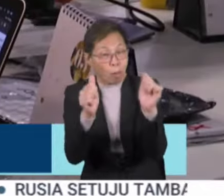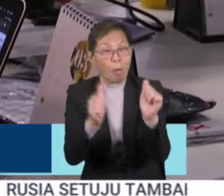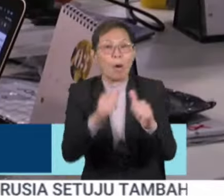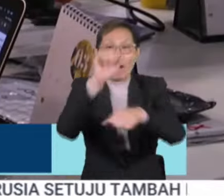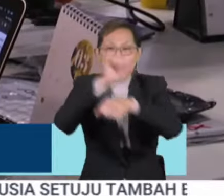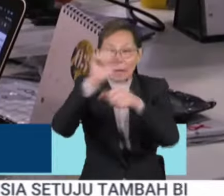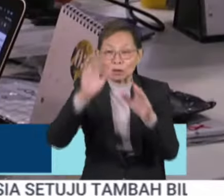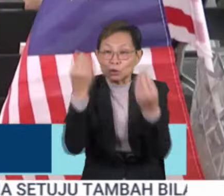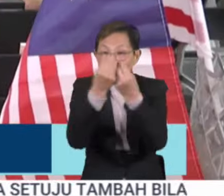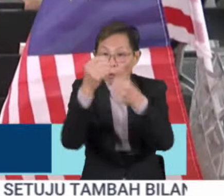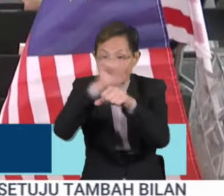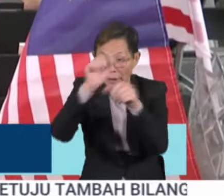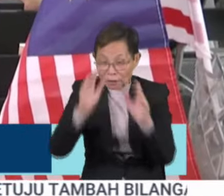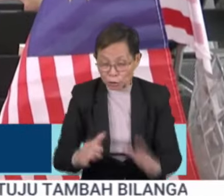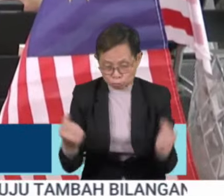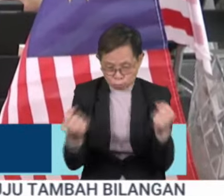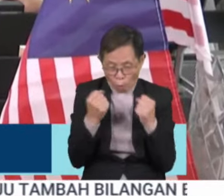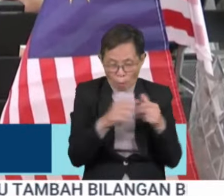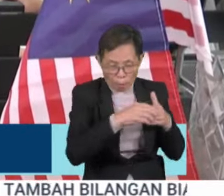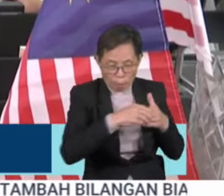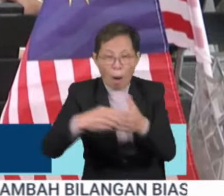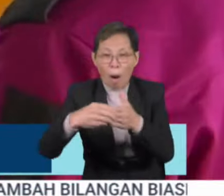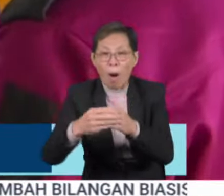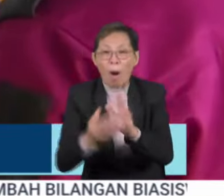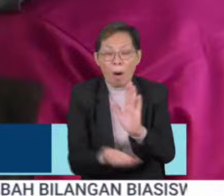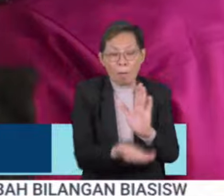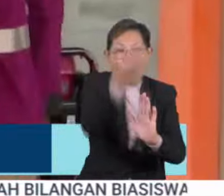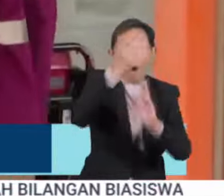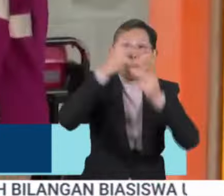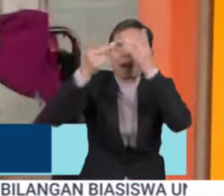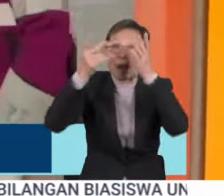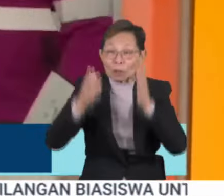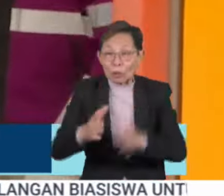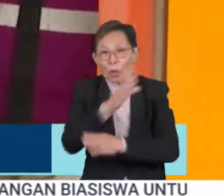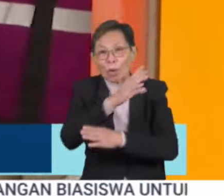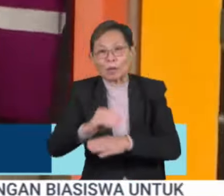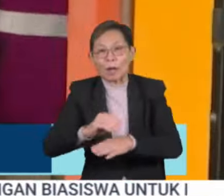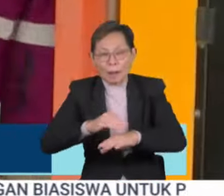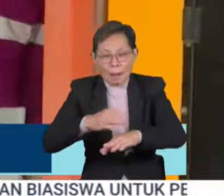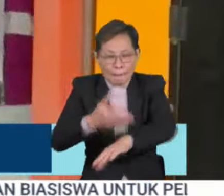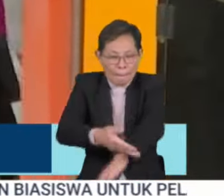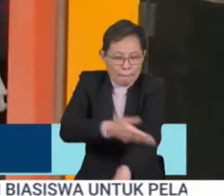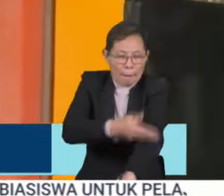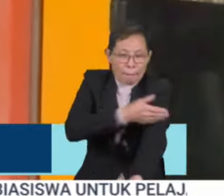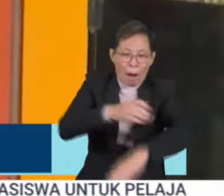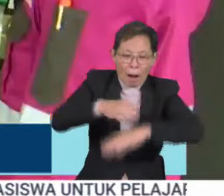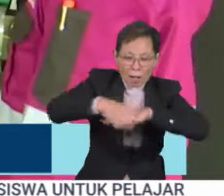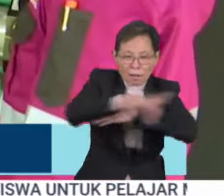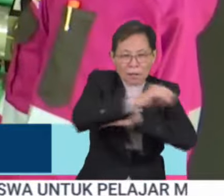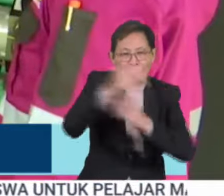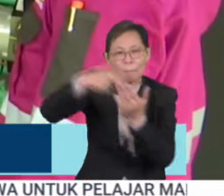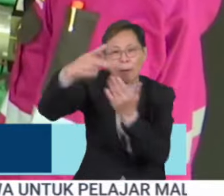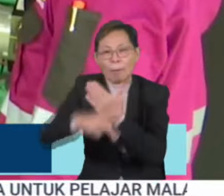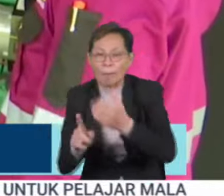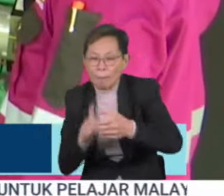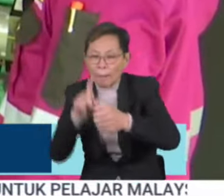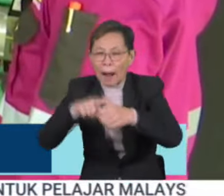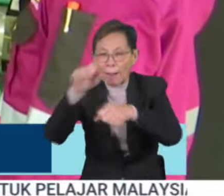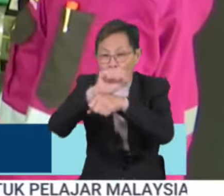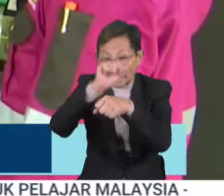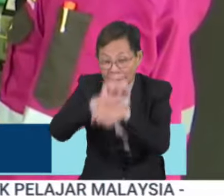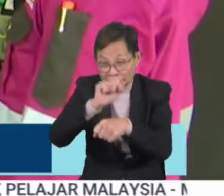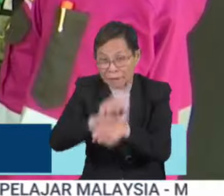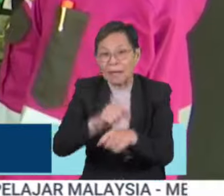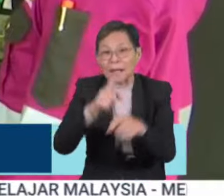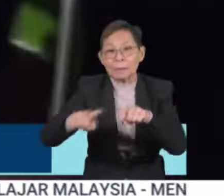tenaga buruh terus mengukuh dipacu peningkatan aktiviti pelancongan, perkembangan ekspor dan inisiatif berkaitan pekerjaan di bawah